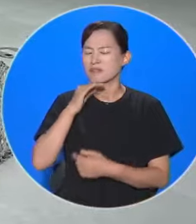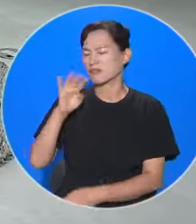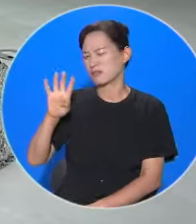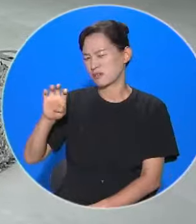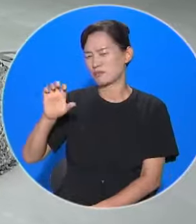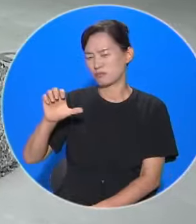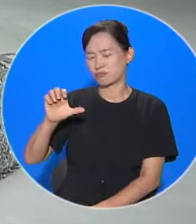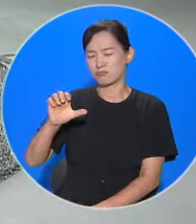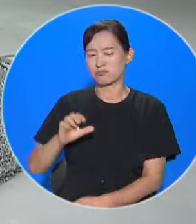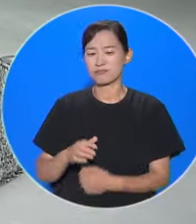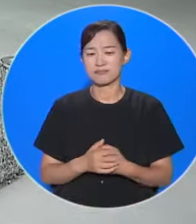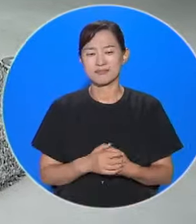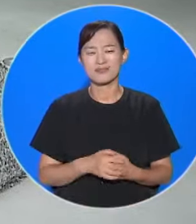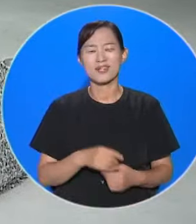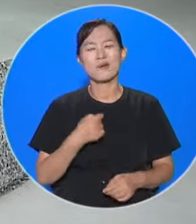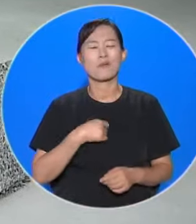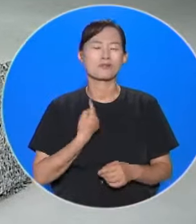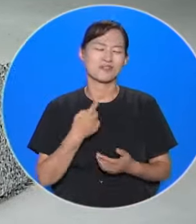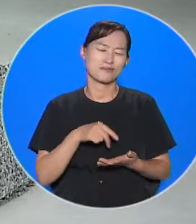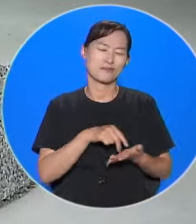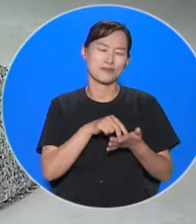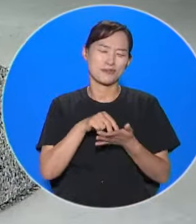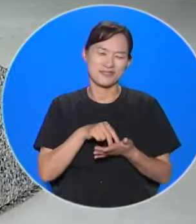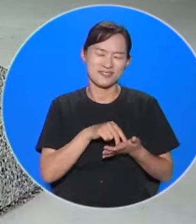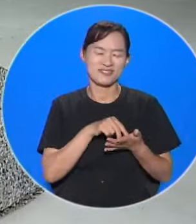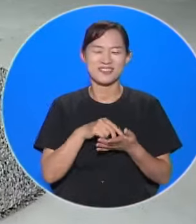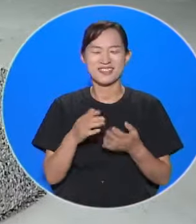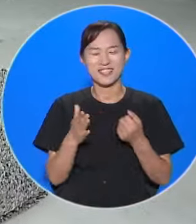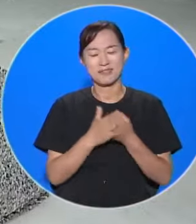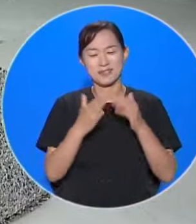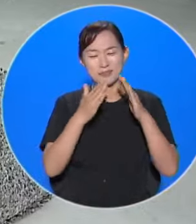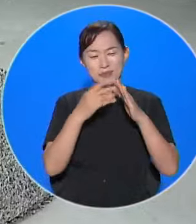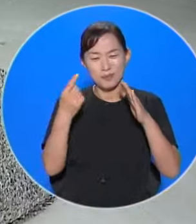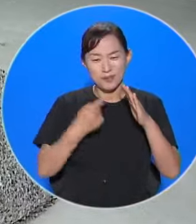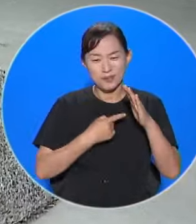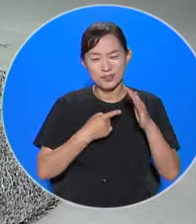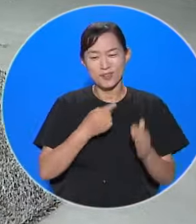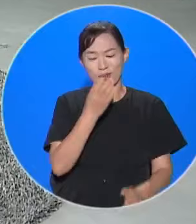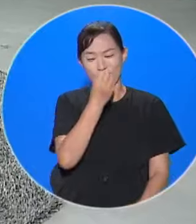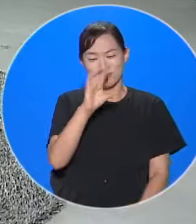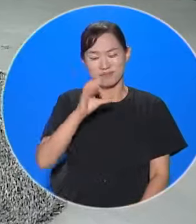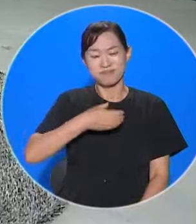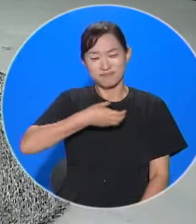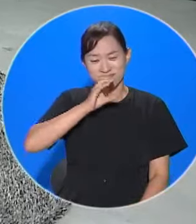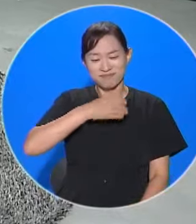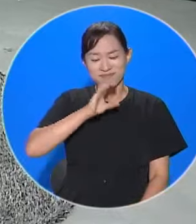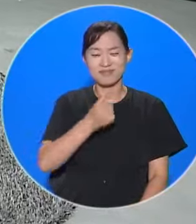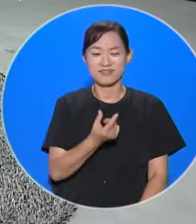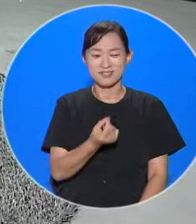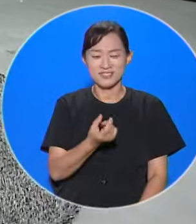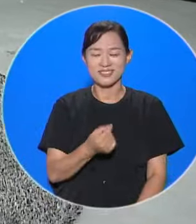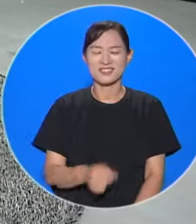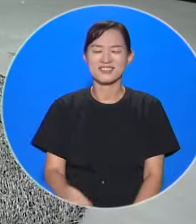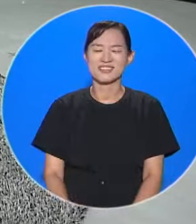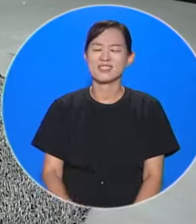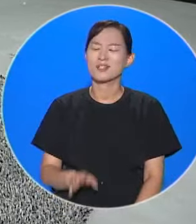45살. 네. 그게 아마 이제 혼자 외로우니까 아마 집에 들어와서 그렇게 혼자 술을 먹나 봐요, 그쵸?